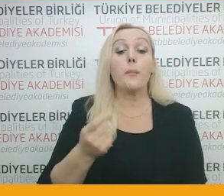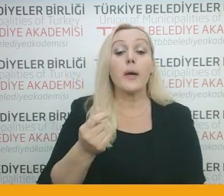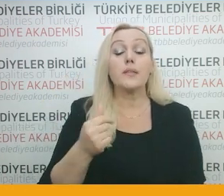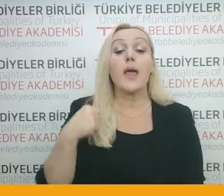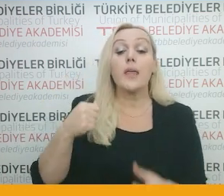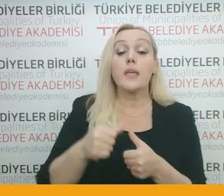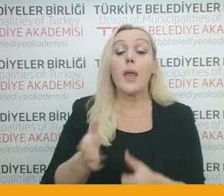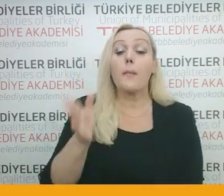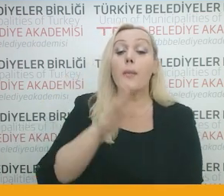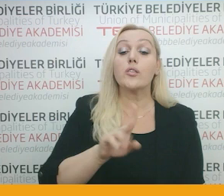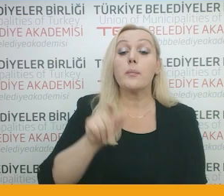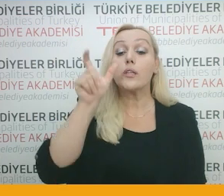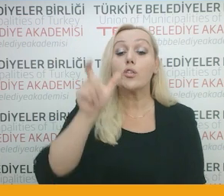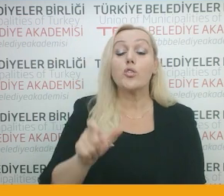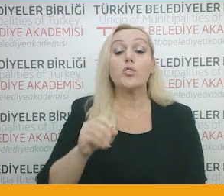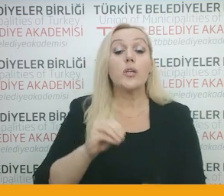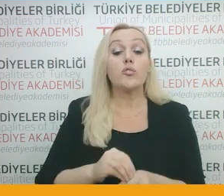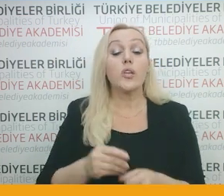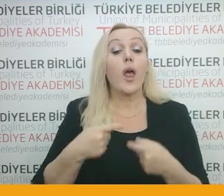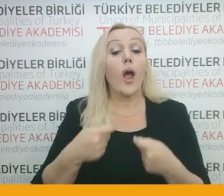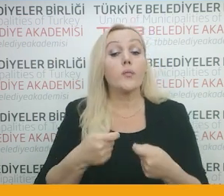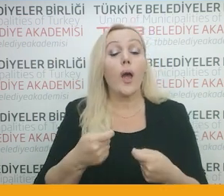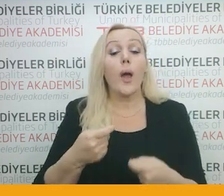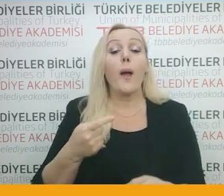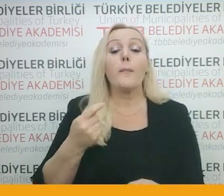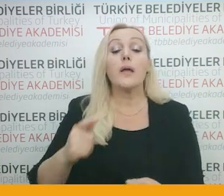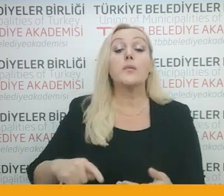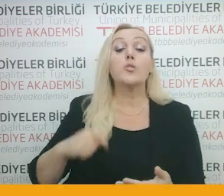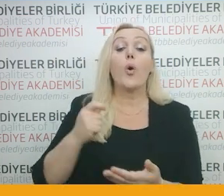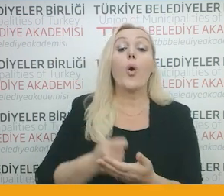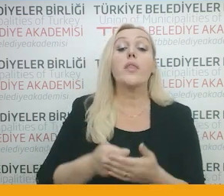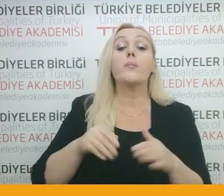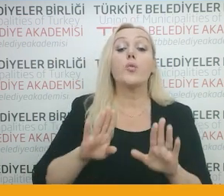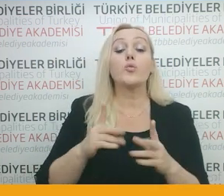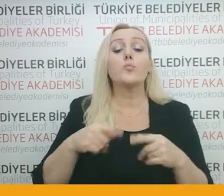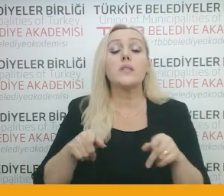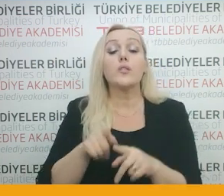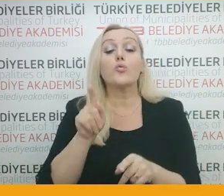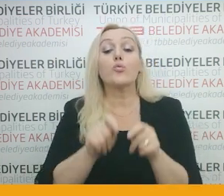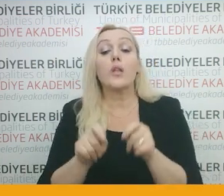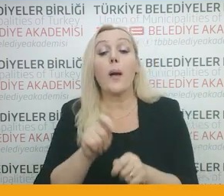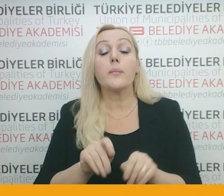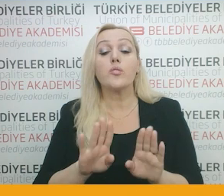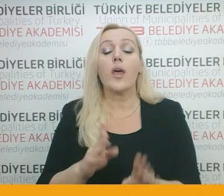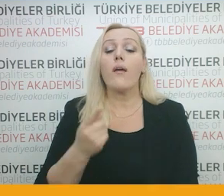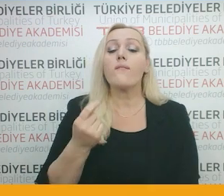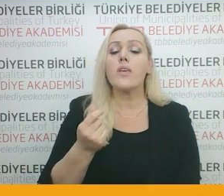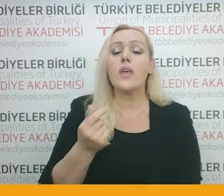için harcadığımızda nasıl davranıyoruz? Parası bizden çıkmıyor, ürünü de biz kullanmayacağız. Dolayısıyla fiyatı da